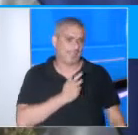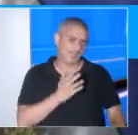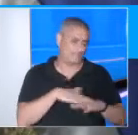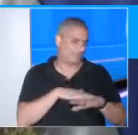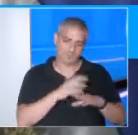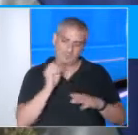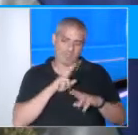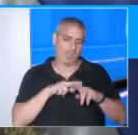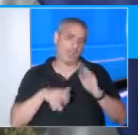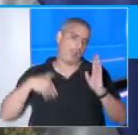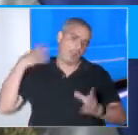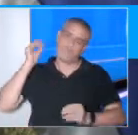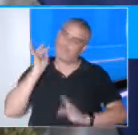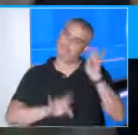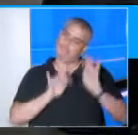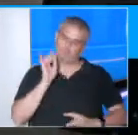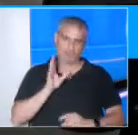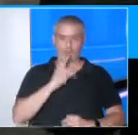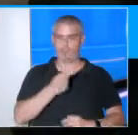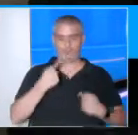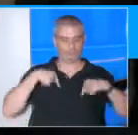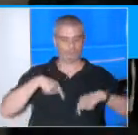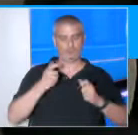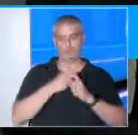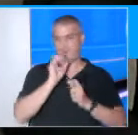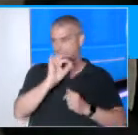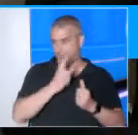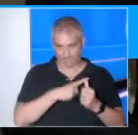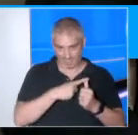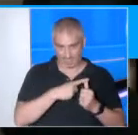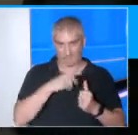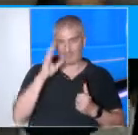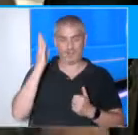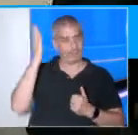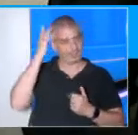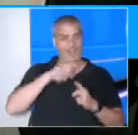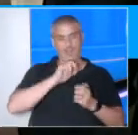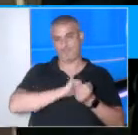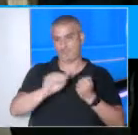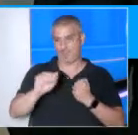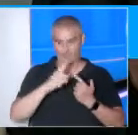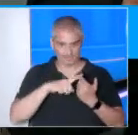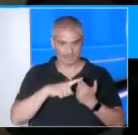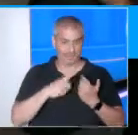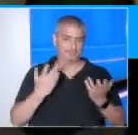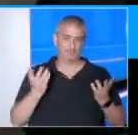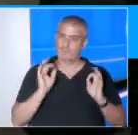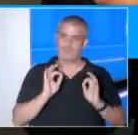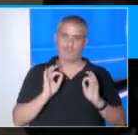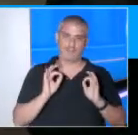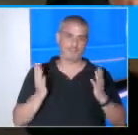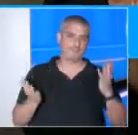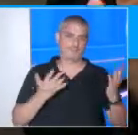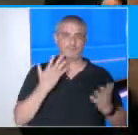וההתנצלות מגיעה אחרי גל של גינויים, גם מיושב ראש המפלגה שלך, בצלאל סמוטריץ', שמחק אחר כך את הדברים שלו, זאת אומרת, באמת, מה